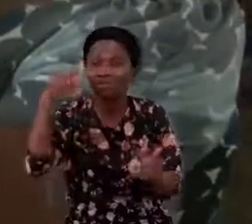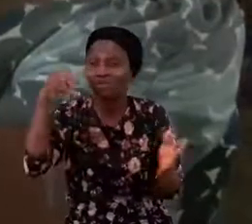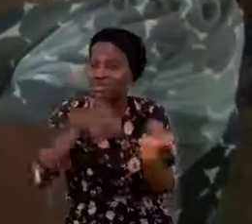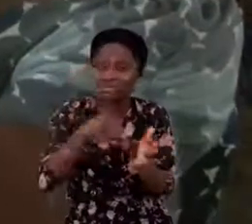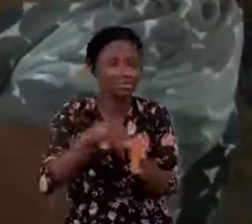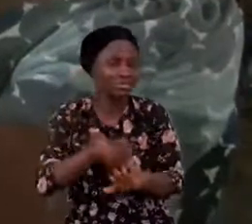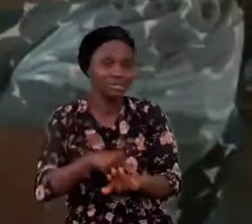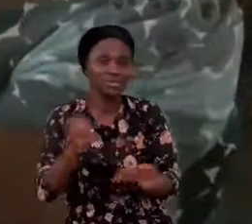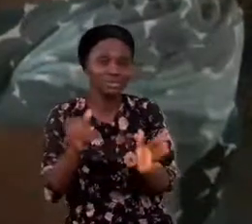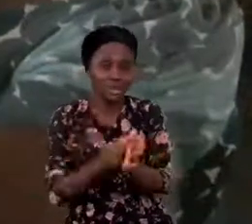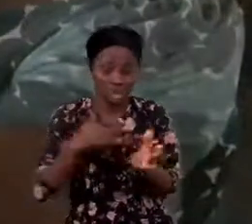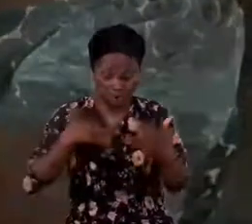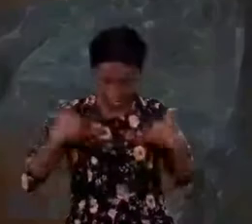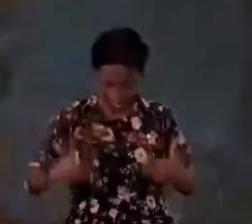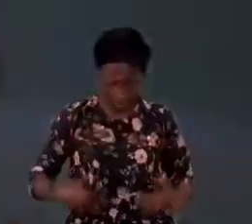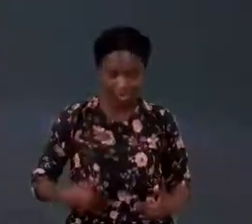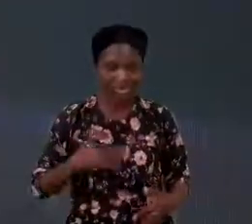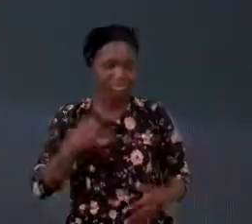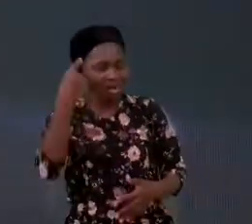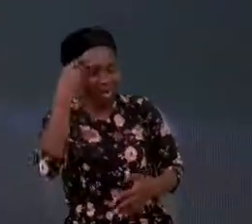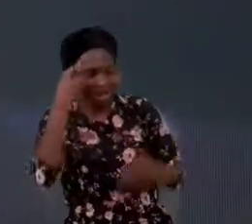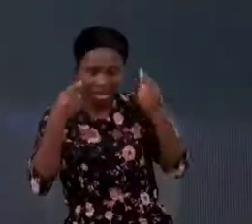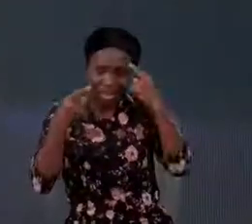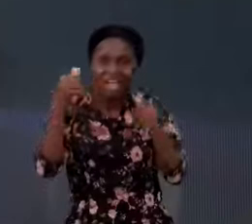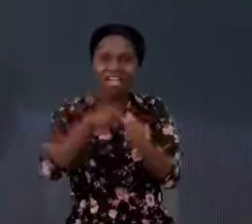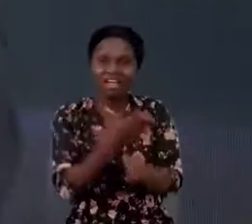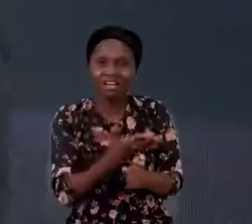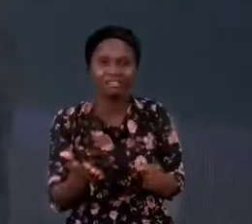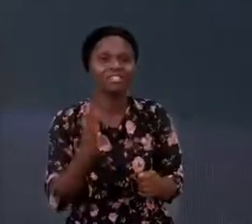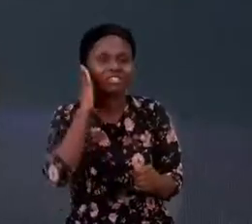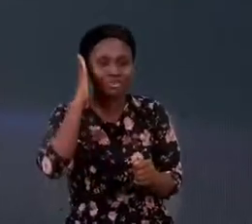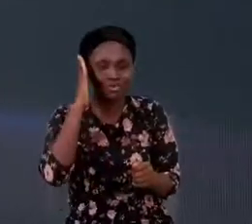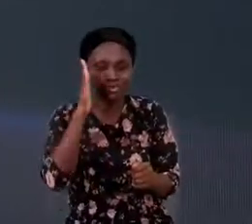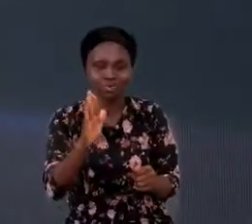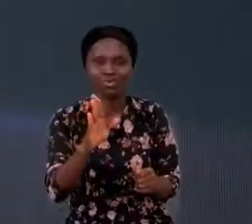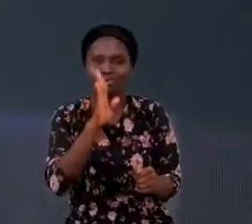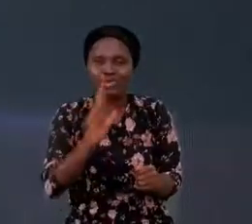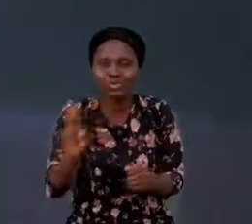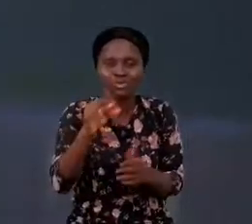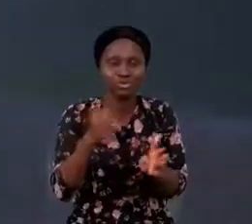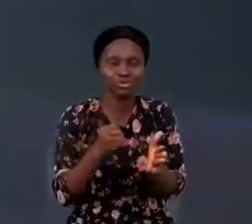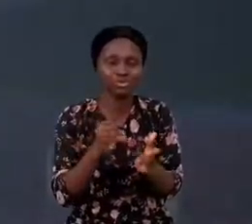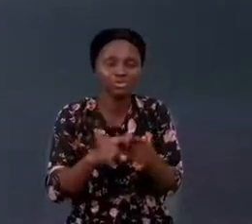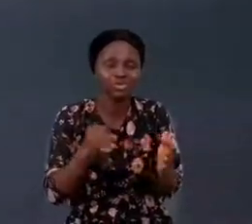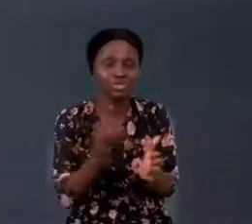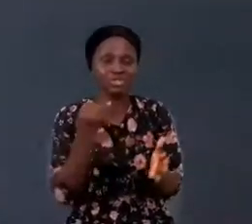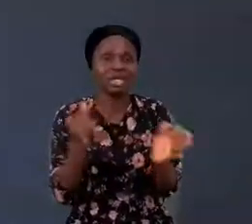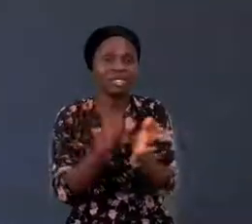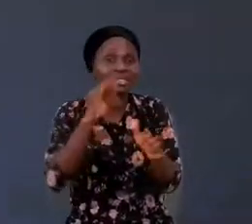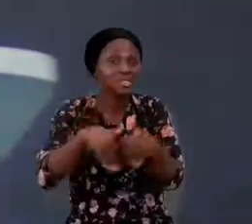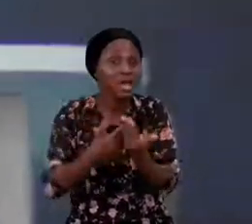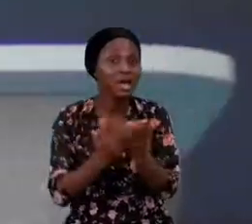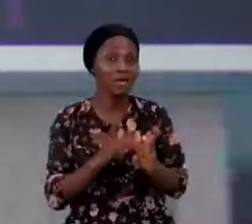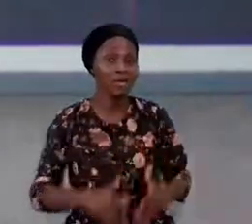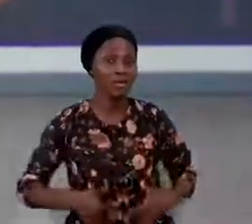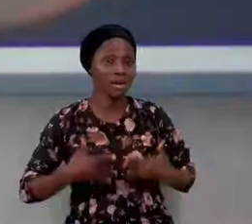faire. C'est comme ça la vie est. Tu te prépares tout le temps. Après, tu bâtiras ta maison. Et tu